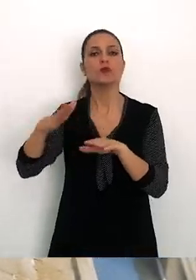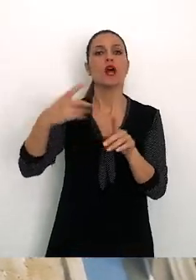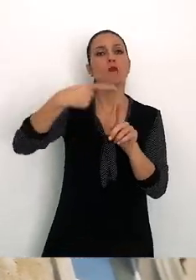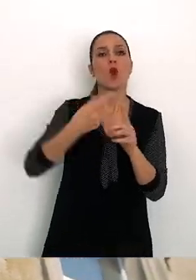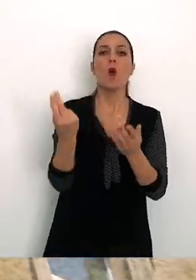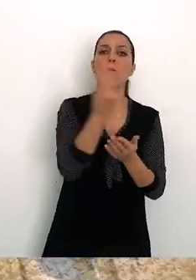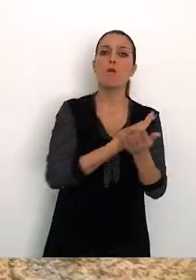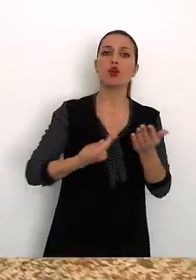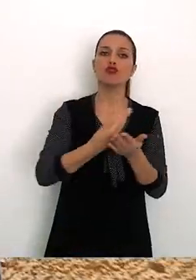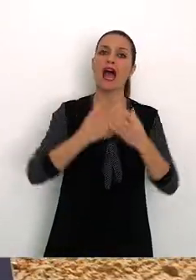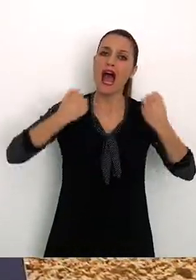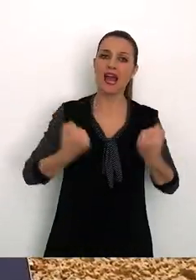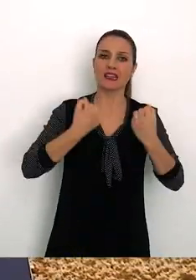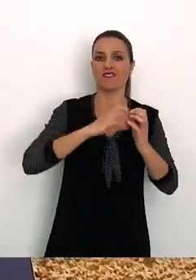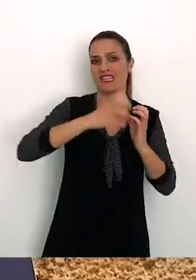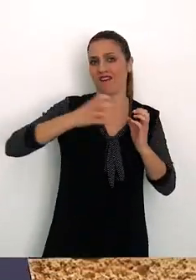attività.